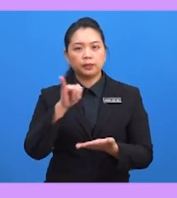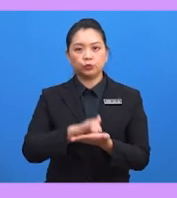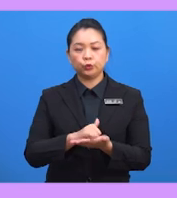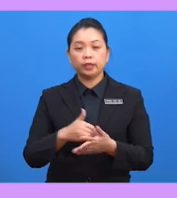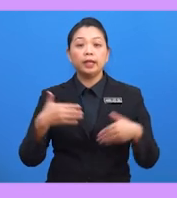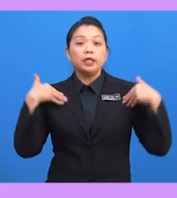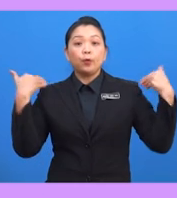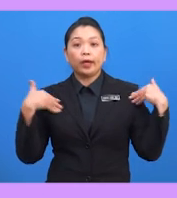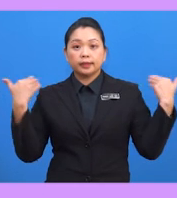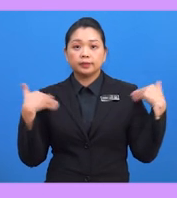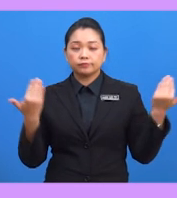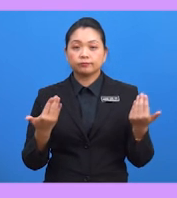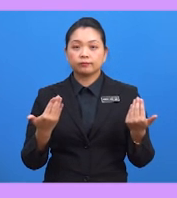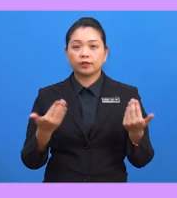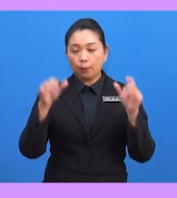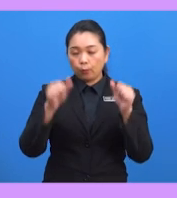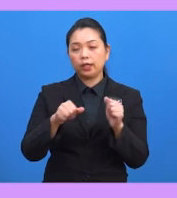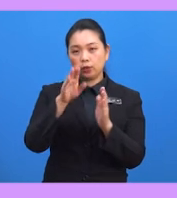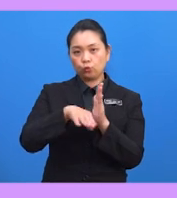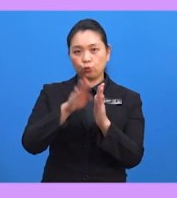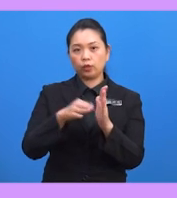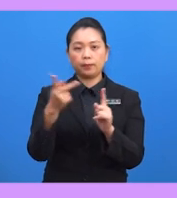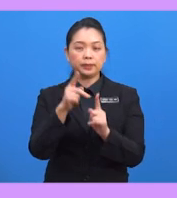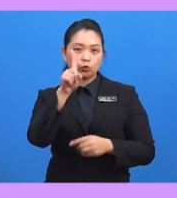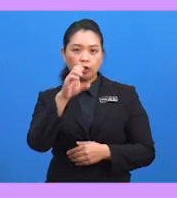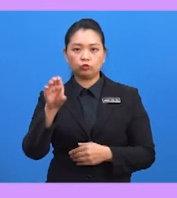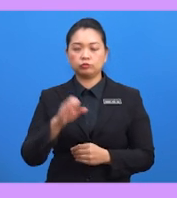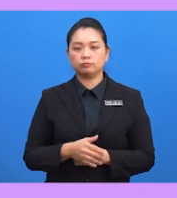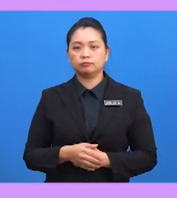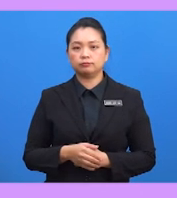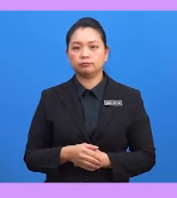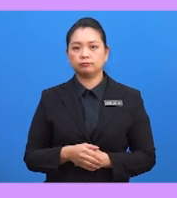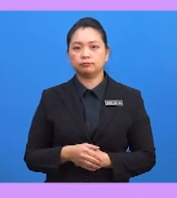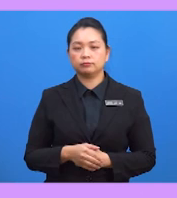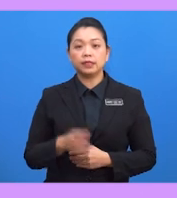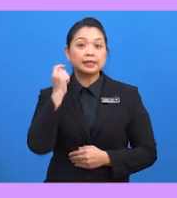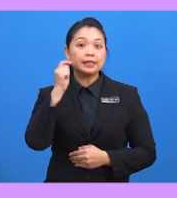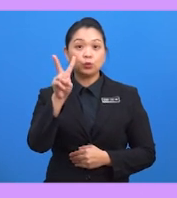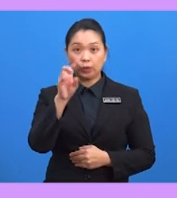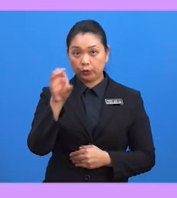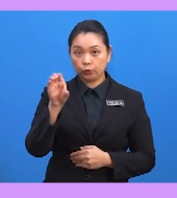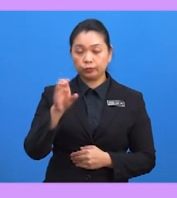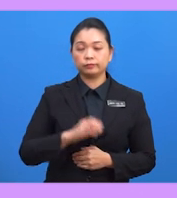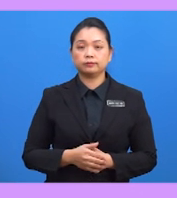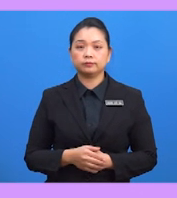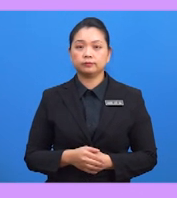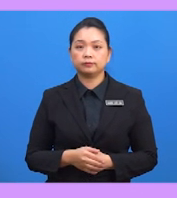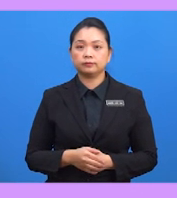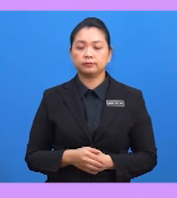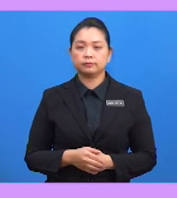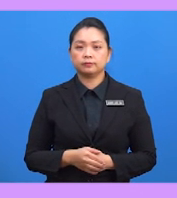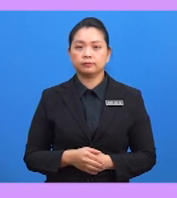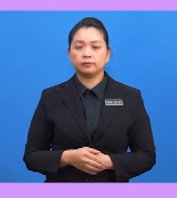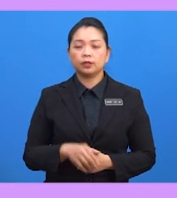Seterusnya, hiburan Encik Ahmad boleh dikurangkan kepada RM100 berbanding RM200 pada asalnya.